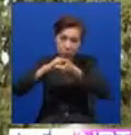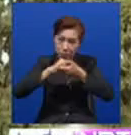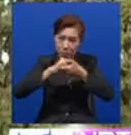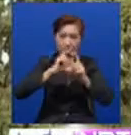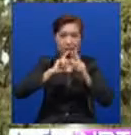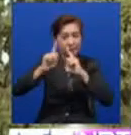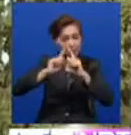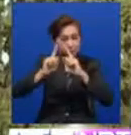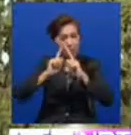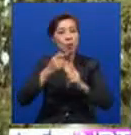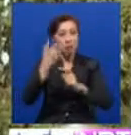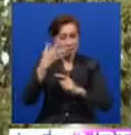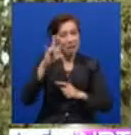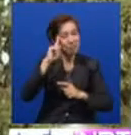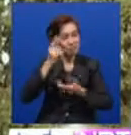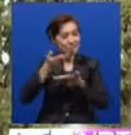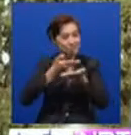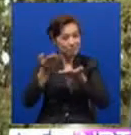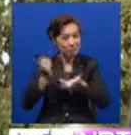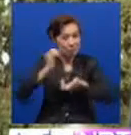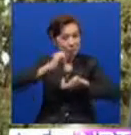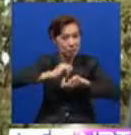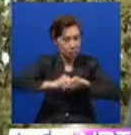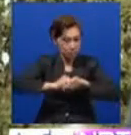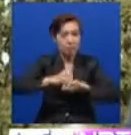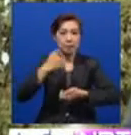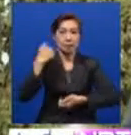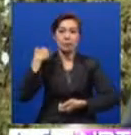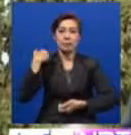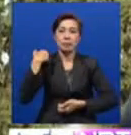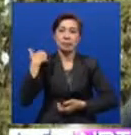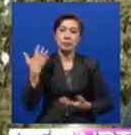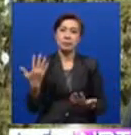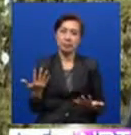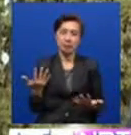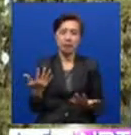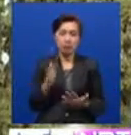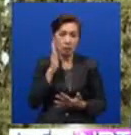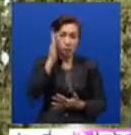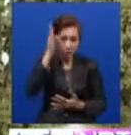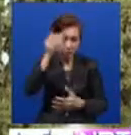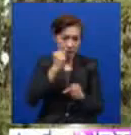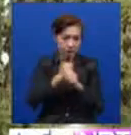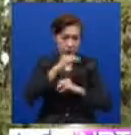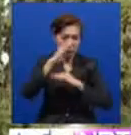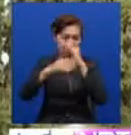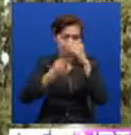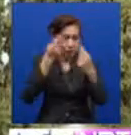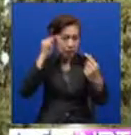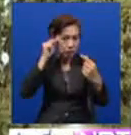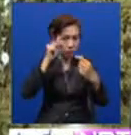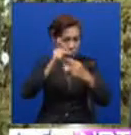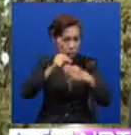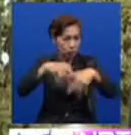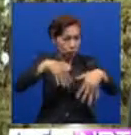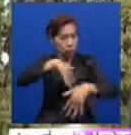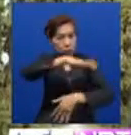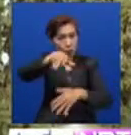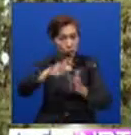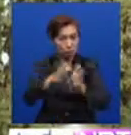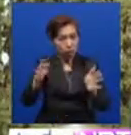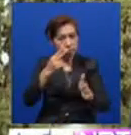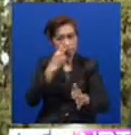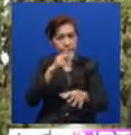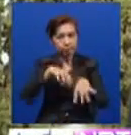ความความร่วมมือความที่จะก้าวไปข้างหน้าเเพื่อประโยชน์ของส่วนรวมก็ถือว่าสรุปว่า